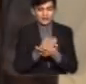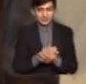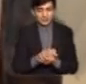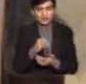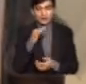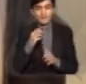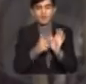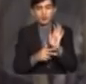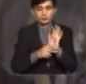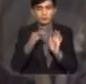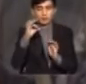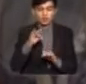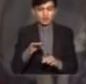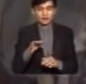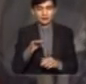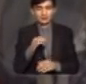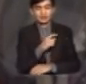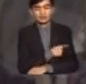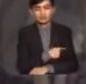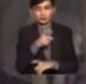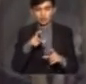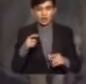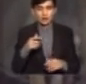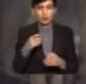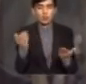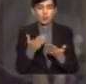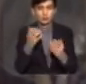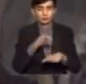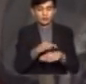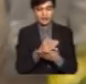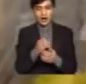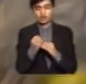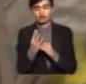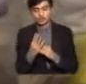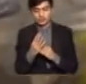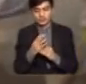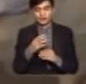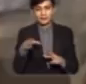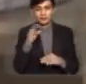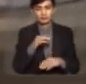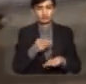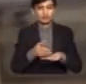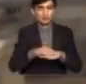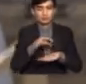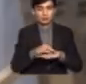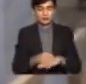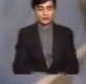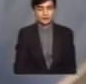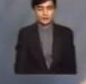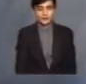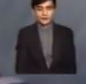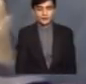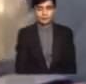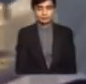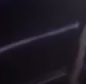данным 80 процентов пациентов имеет только легкие симптомы а 14 являются критическими наталья раем